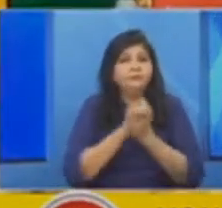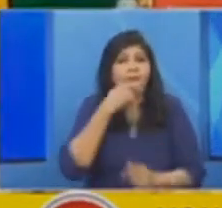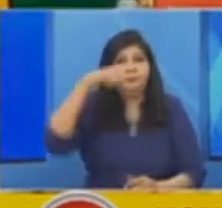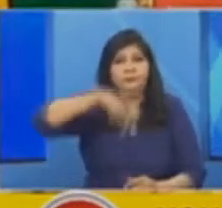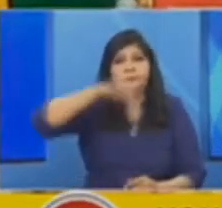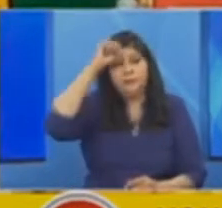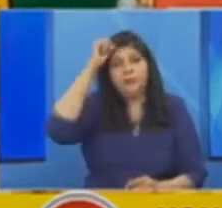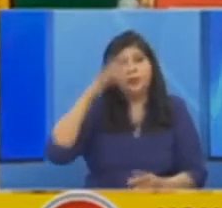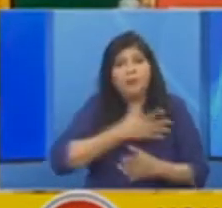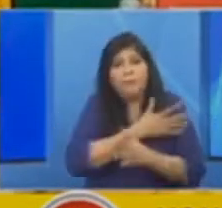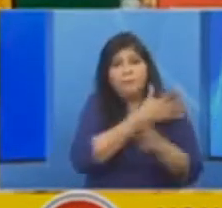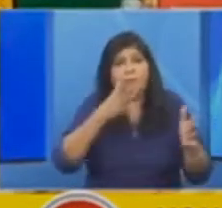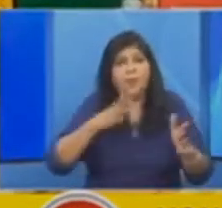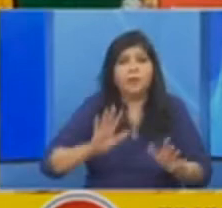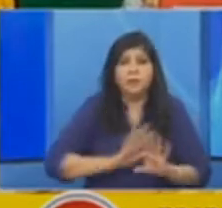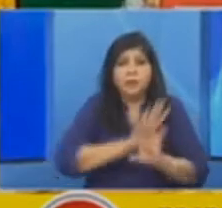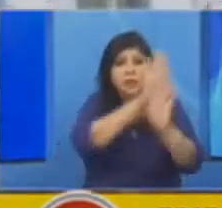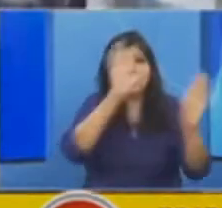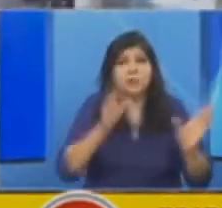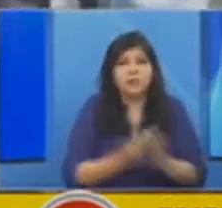भारत एक विशाल देश हैं,